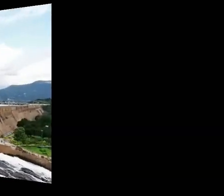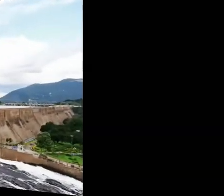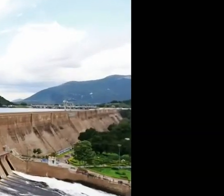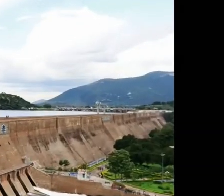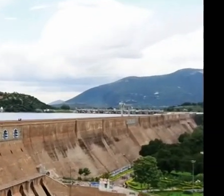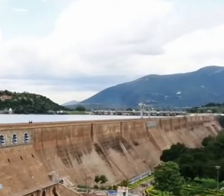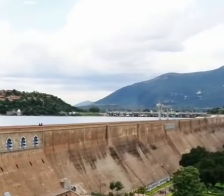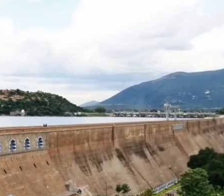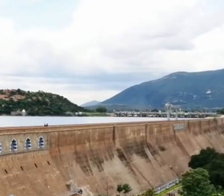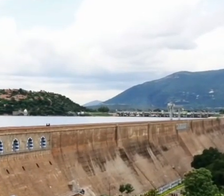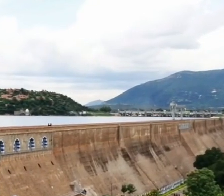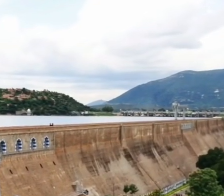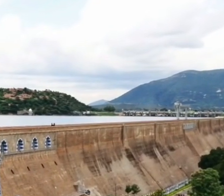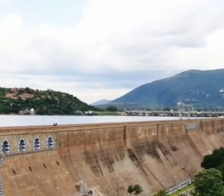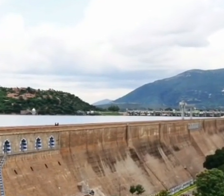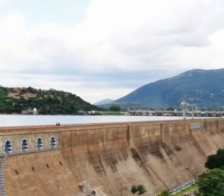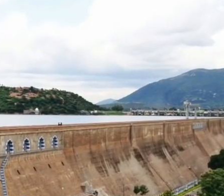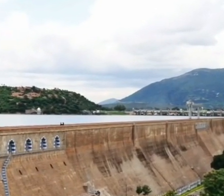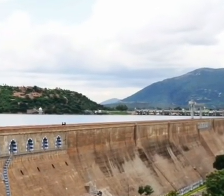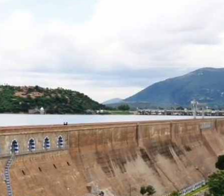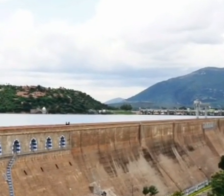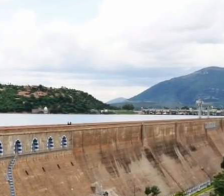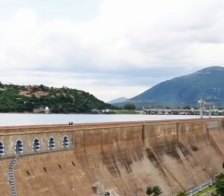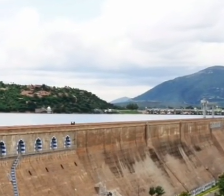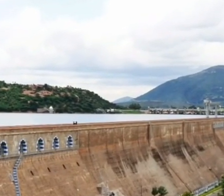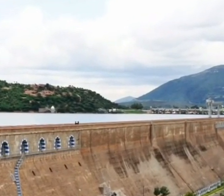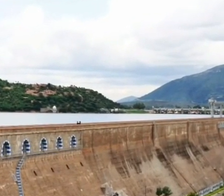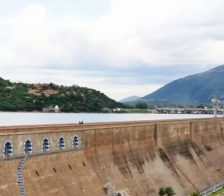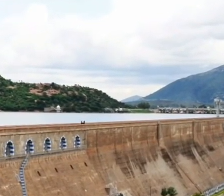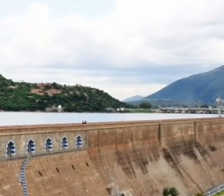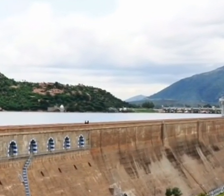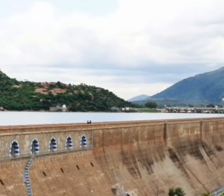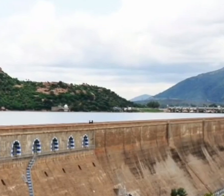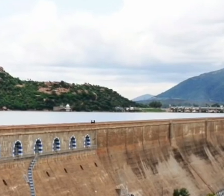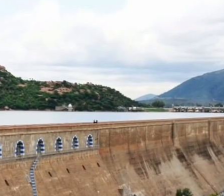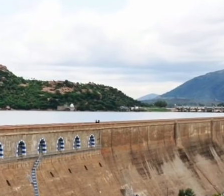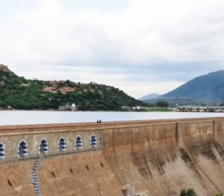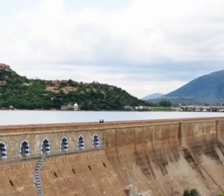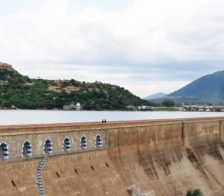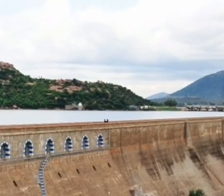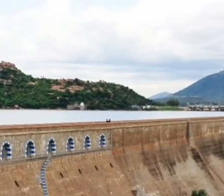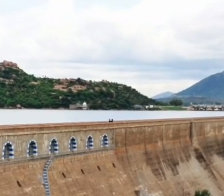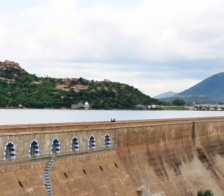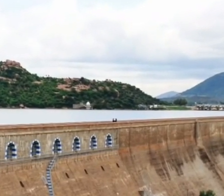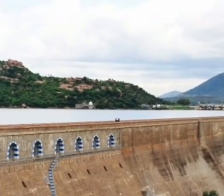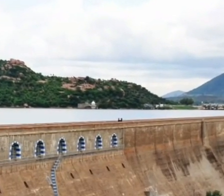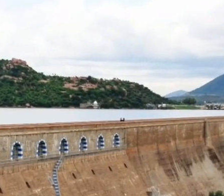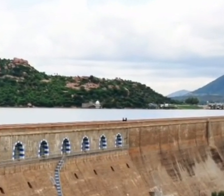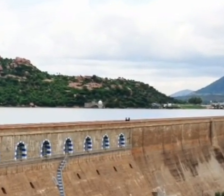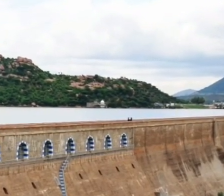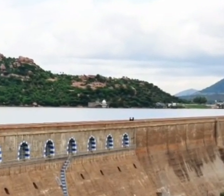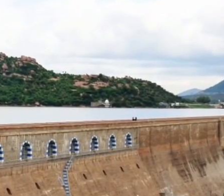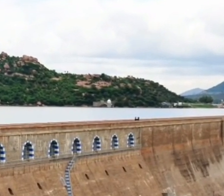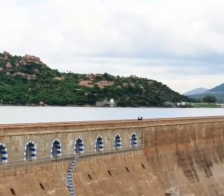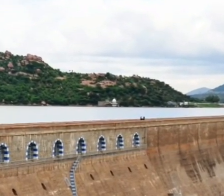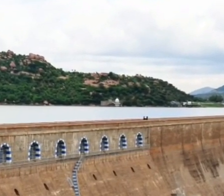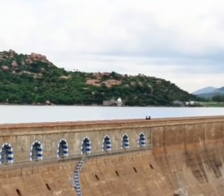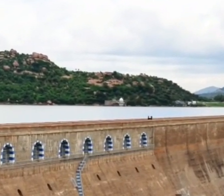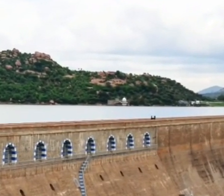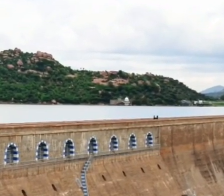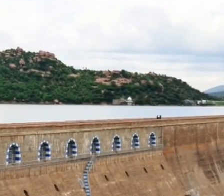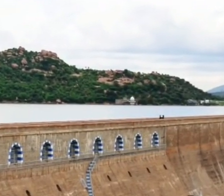का पानी होता है खारा लेकिन उस खारे पानी को हम लोग यूज नहीं कर सकते हैं तो रिवर को ही रिवर के पानी को यूज करने के लिए हर